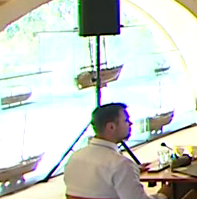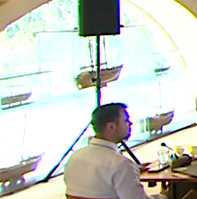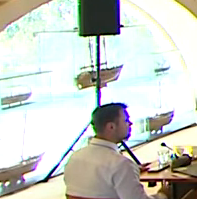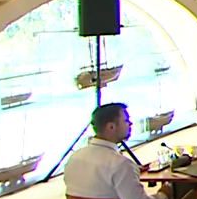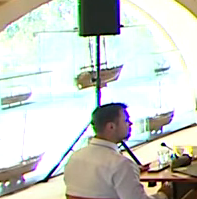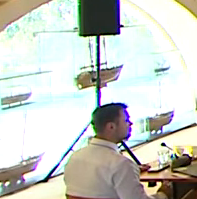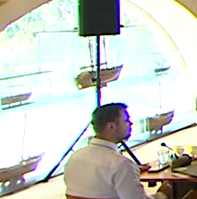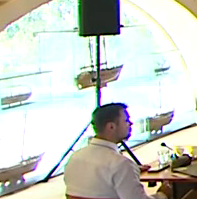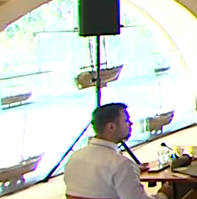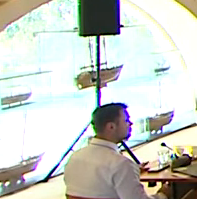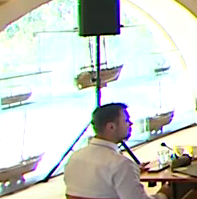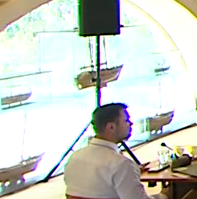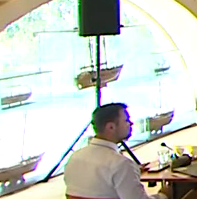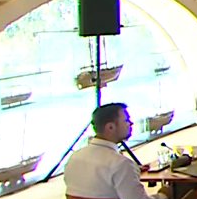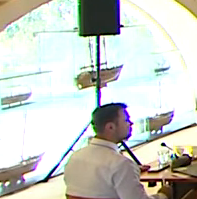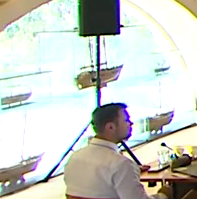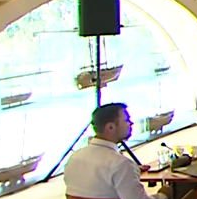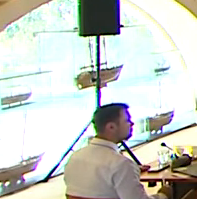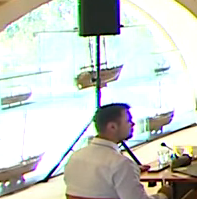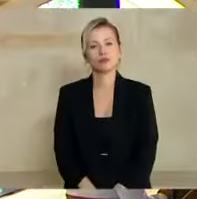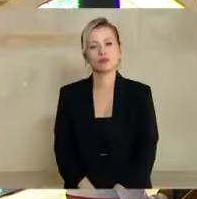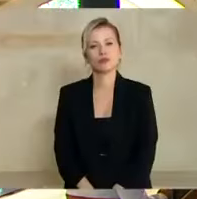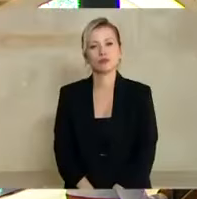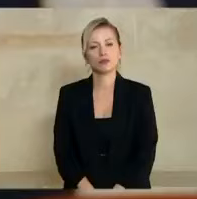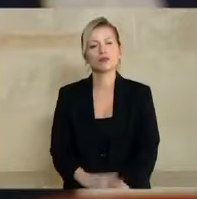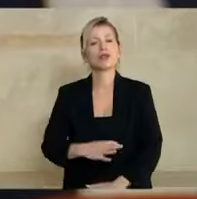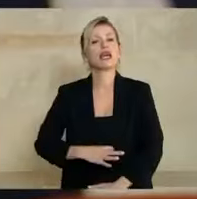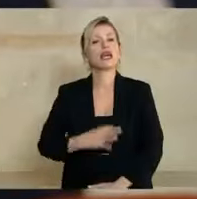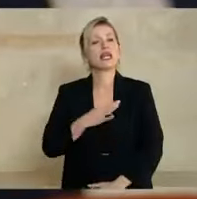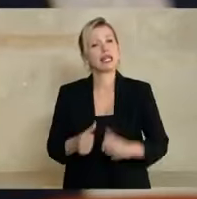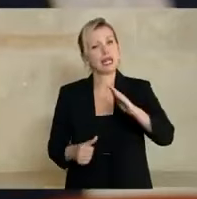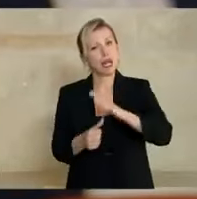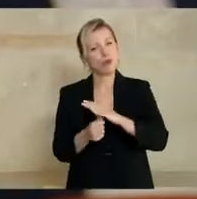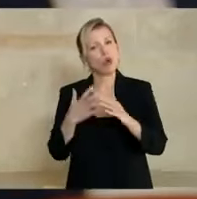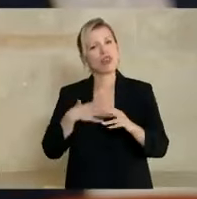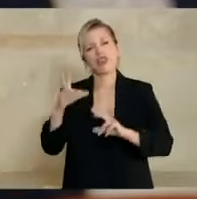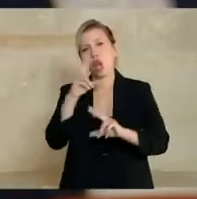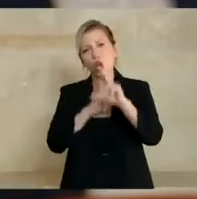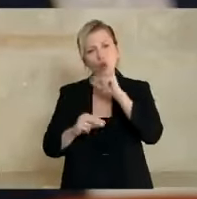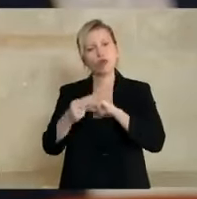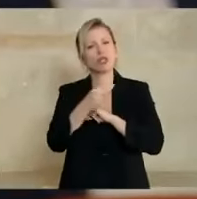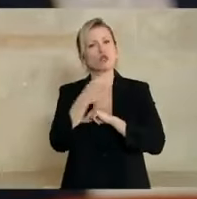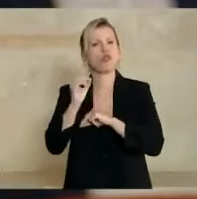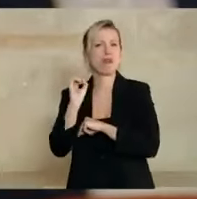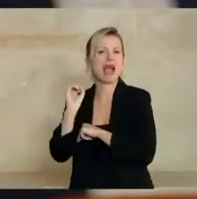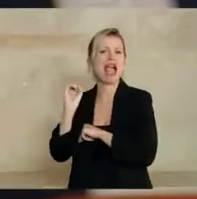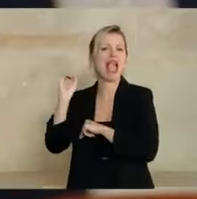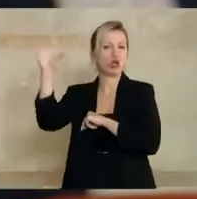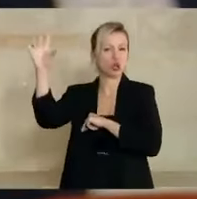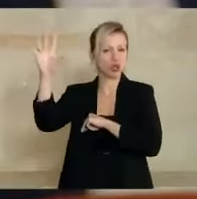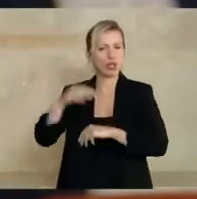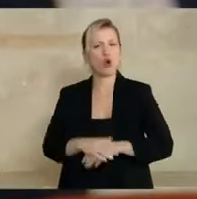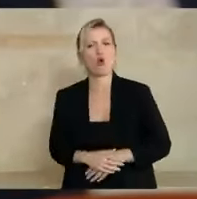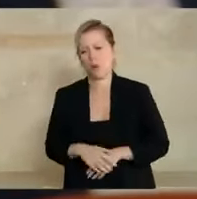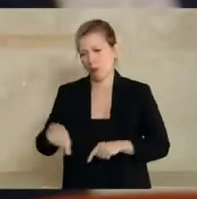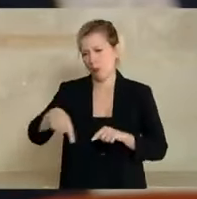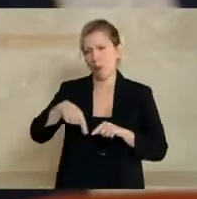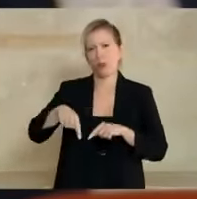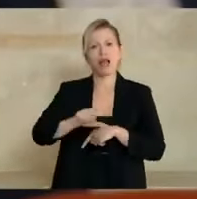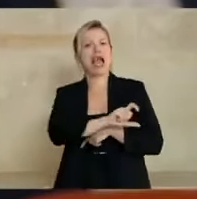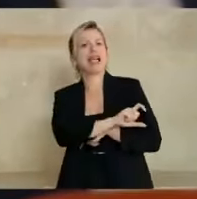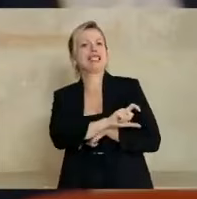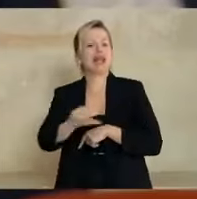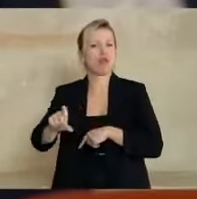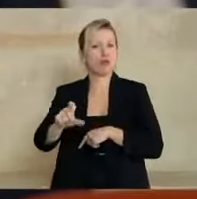Κύριε Πρόεδρε, εγώ θα σας πάω στα θέματα της εξωτερικής πολιτικής. Ο Μίτσικοσκι αναμένεται να αναλάβει αυτή την εβδομάδα εντολή